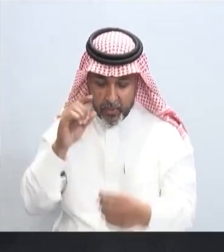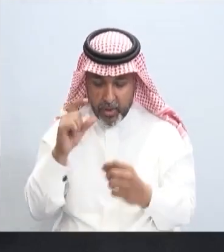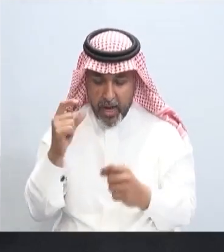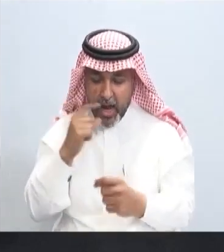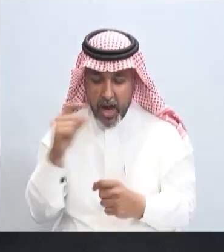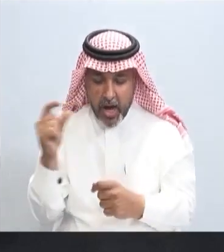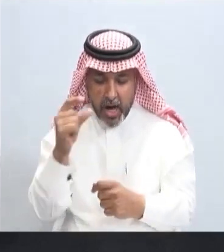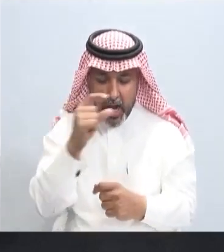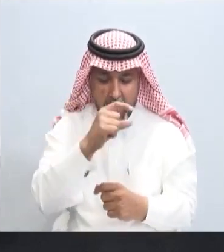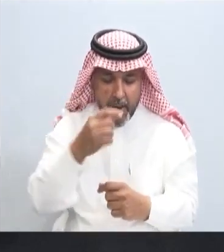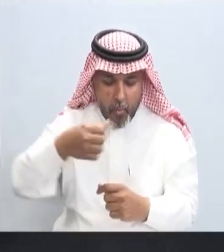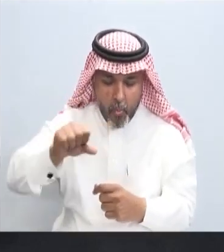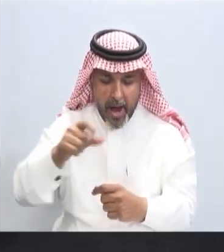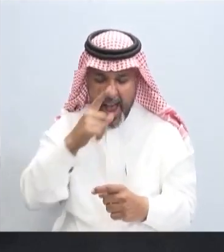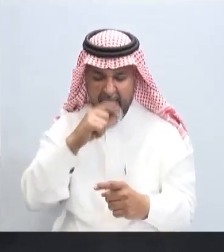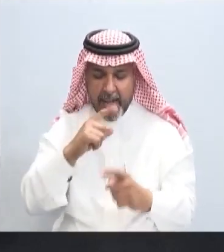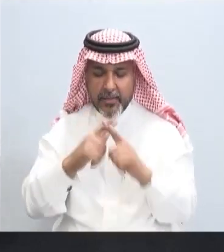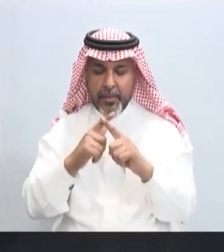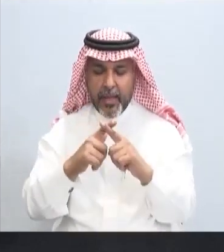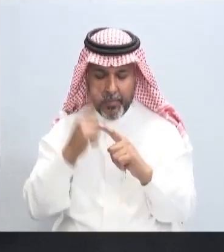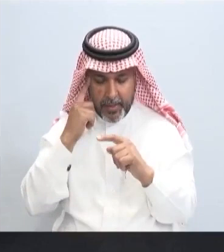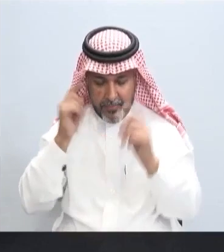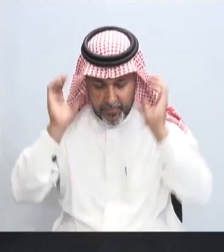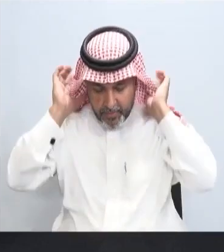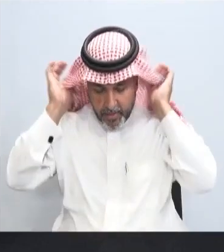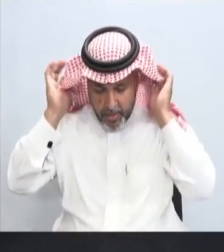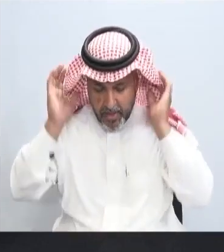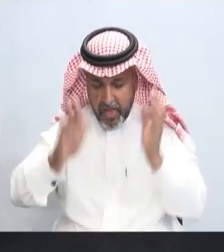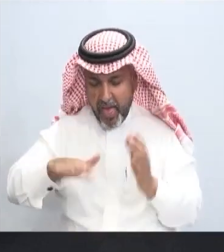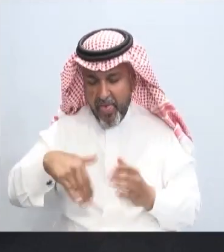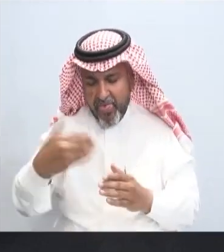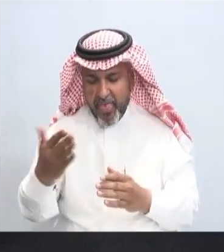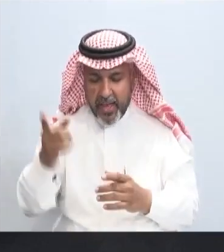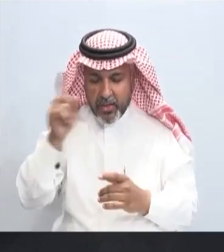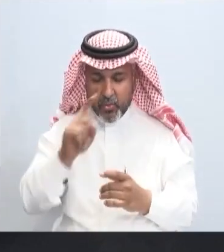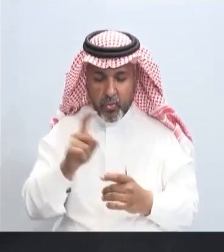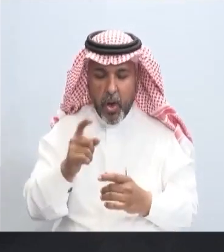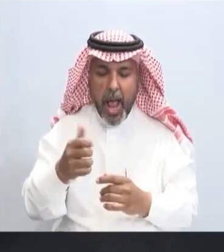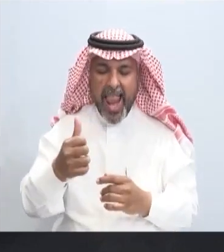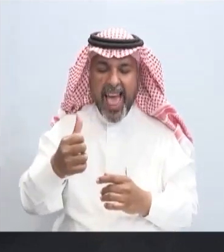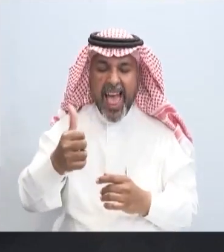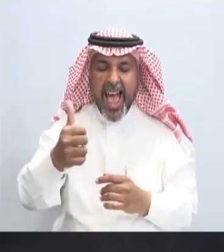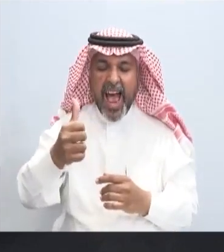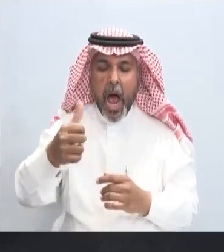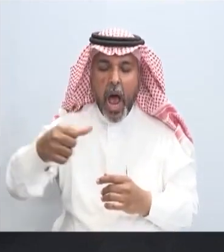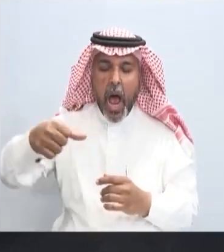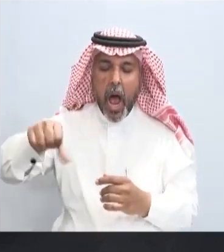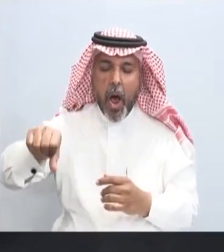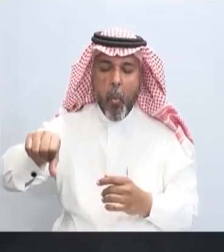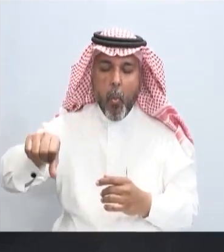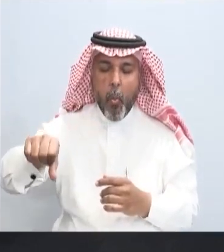ضرب معناها ضرب اما في الحوادث المتنافيه وغير متنافيه دائما يجي صيغه السؤال ما احتمال الحادثه الاولى